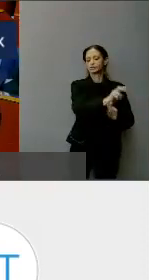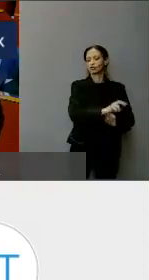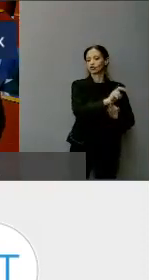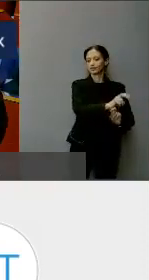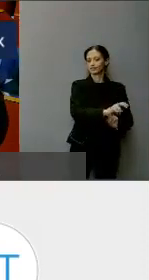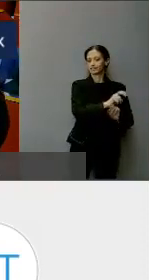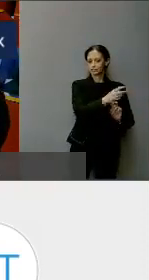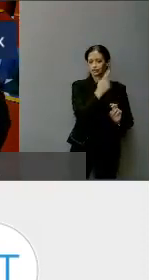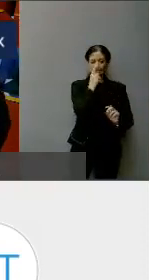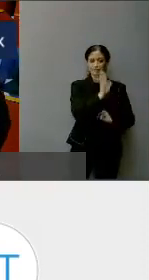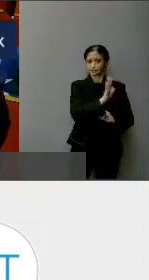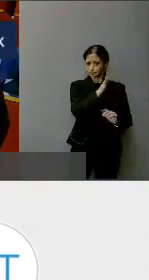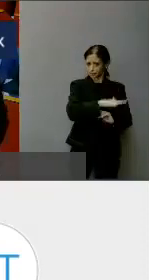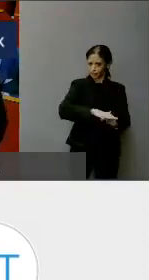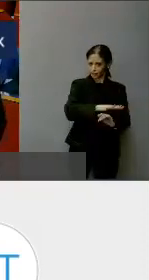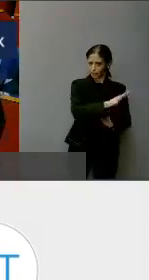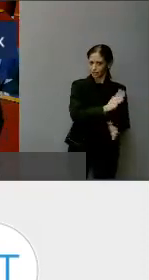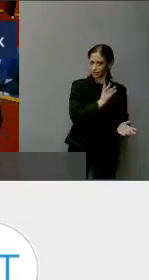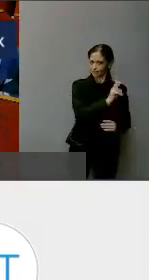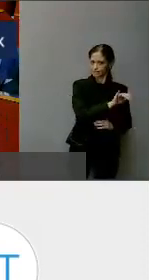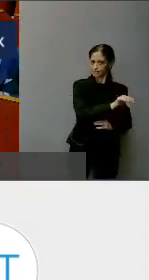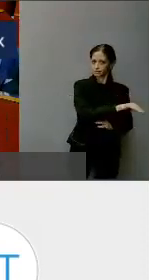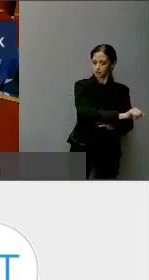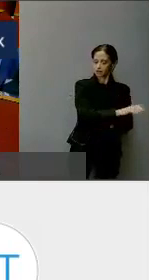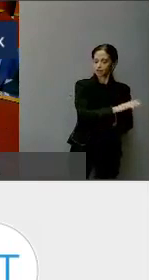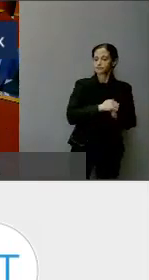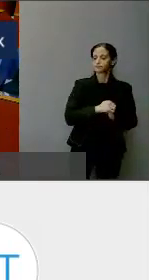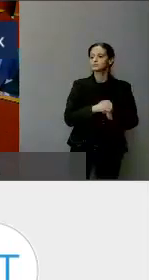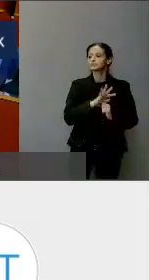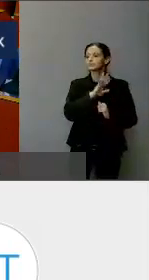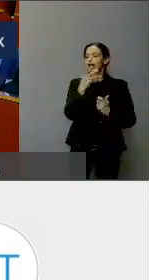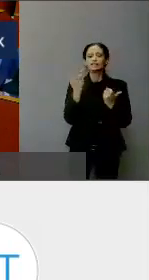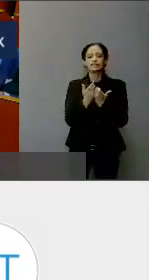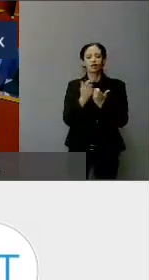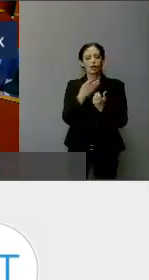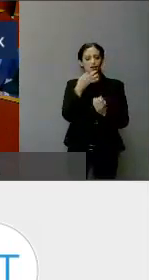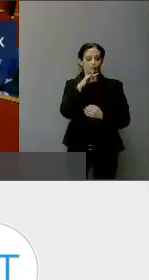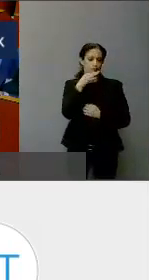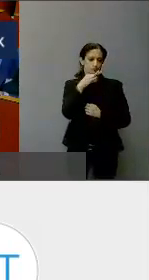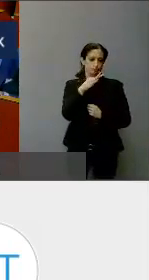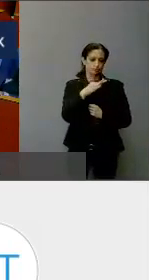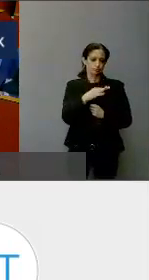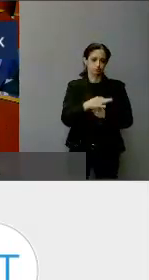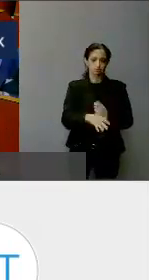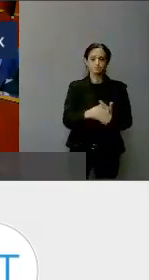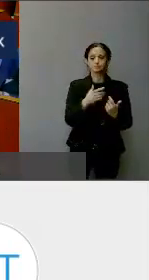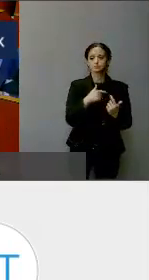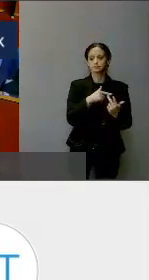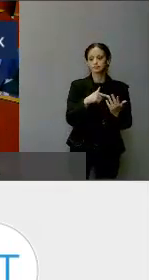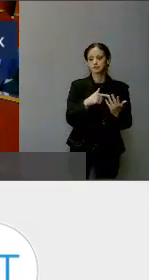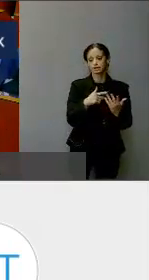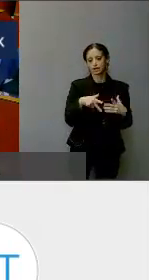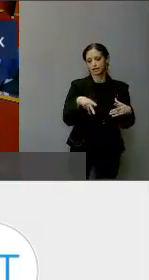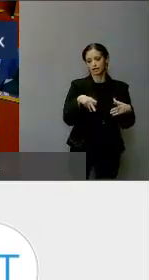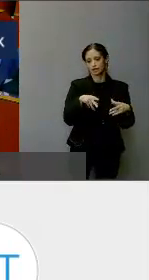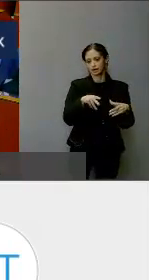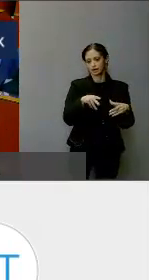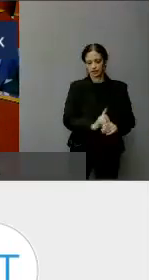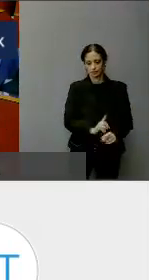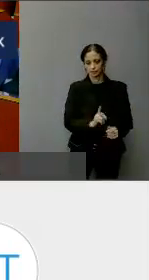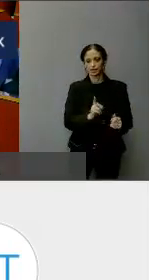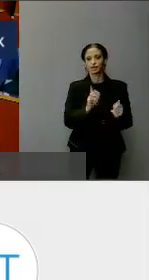tipiche di quell'area i miei colleghi prima di me hanno detto altre cose probabilmente non le ripeto